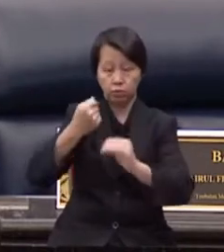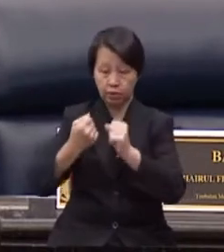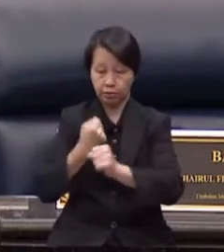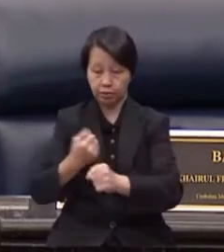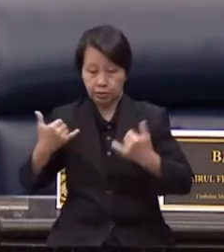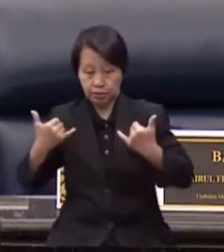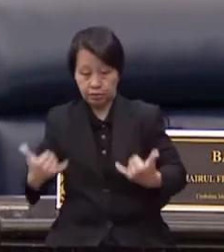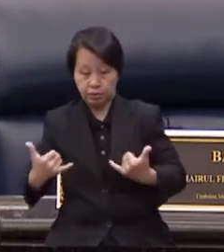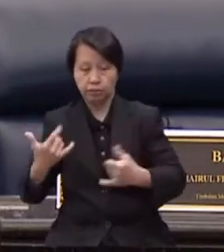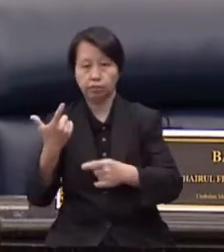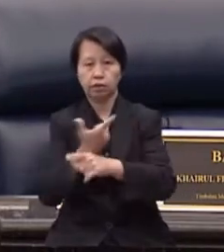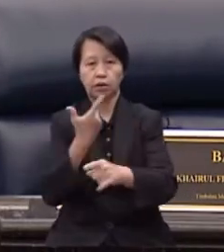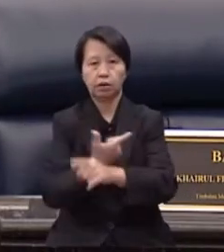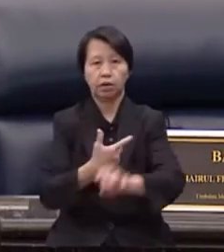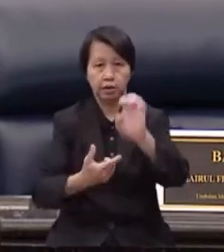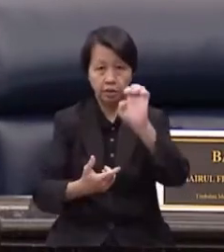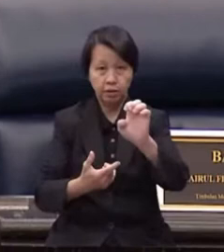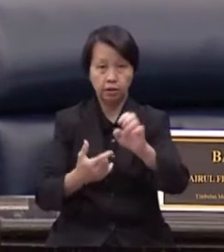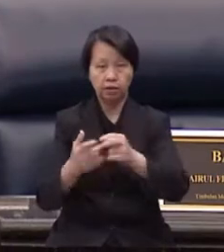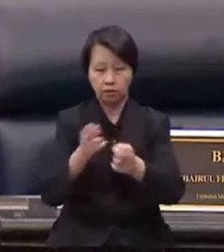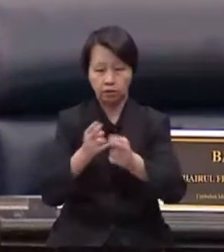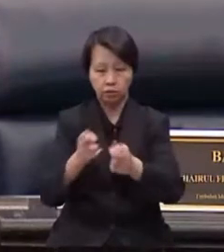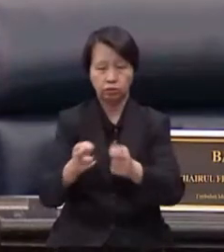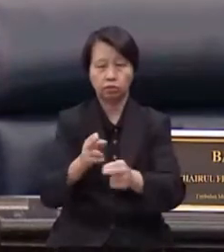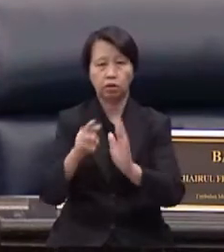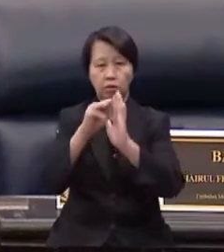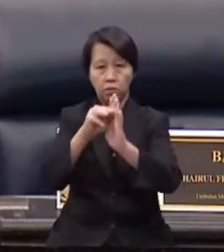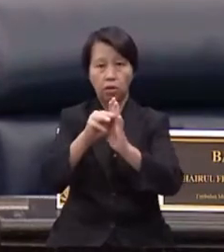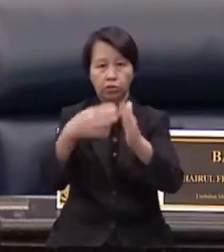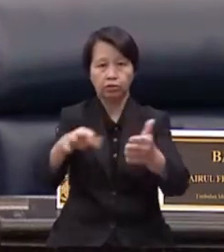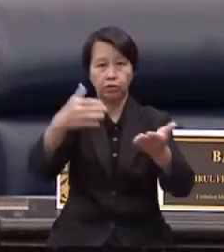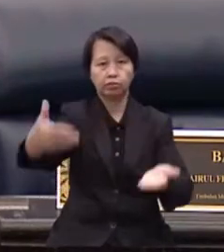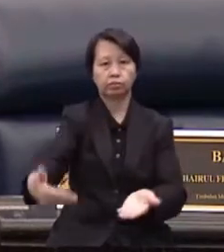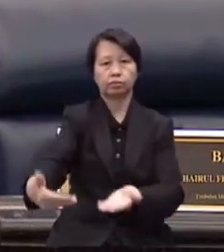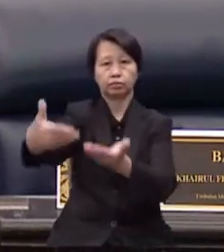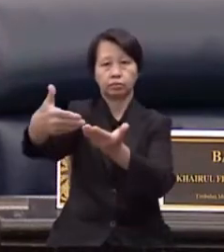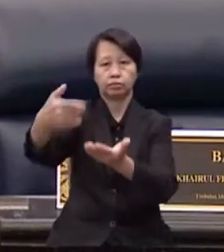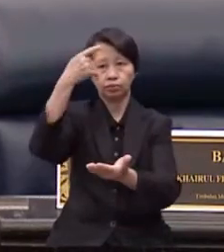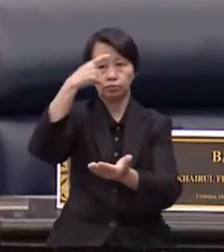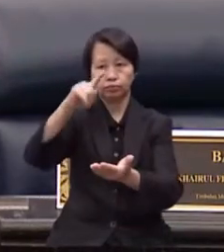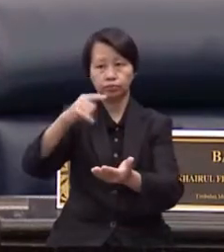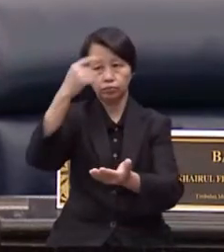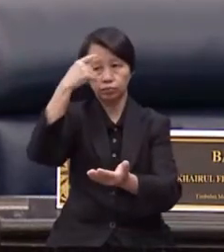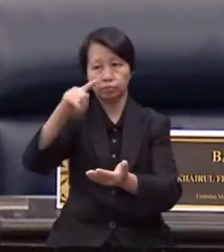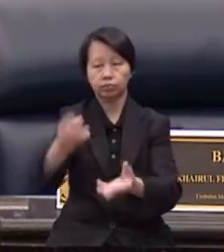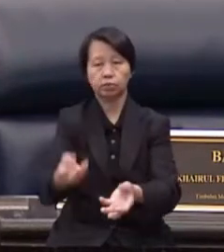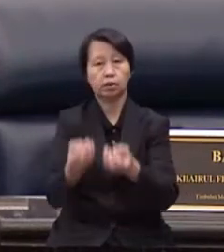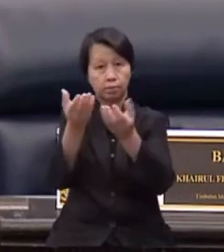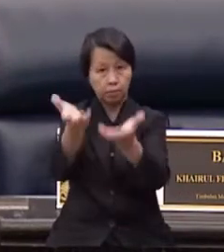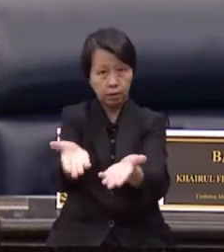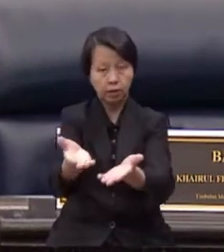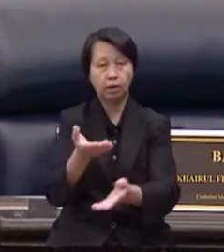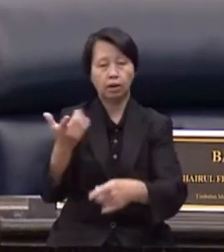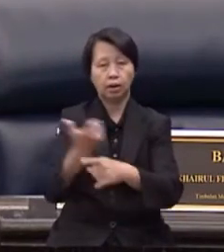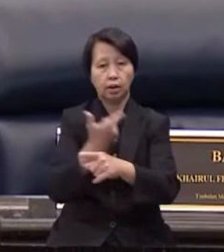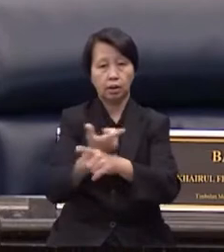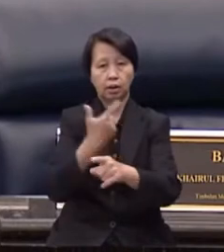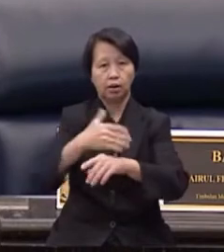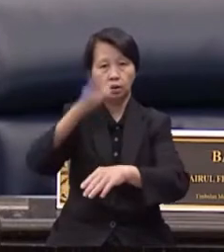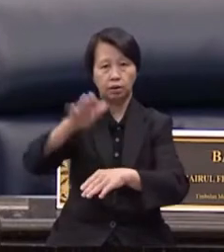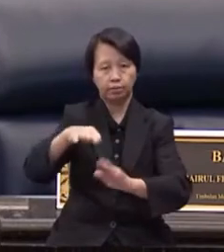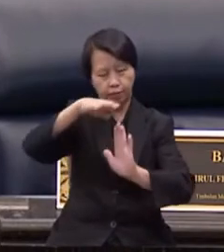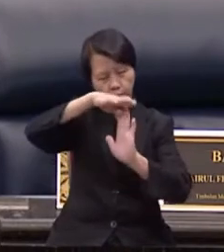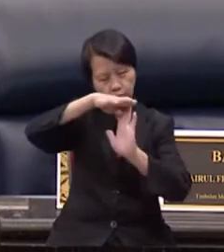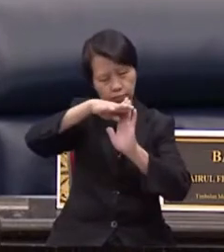tahun ini latihan I Usahawan telah diperkenalkan bagi menawarkan latihan secara